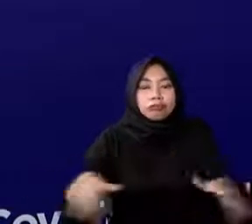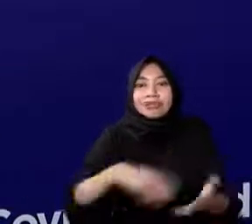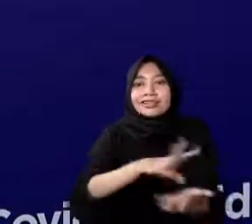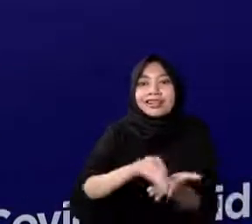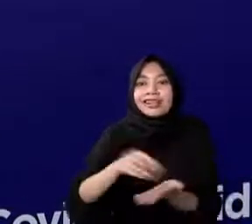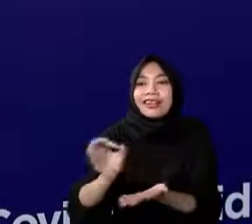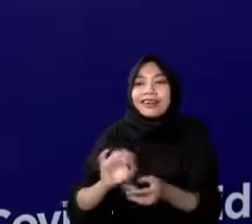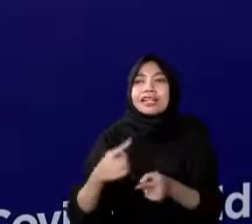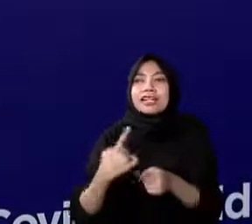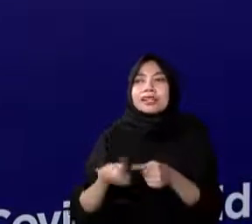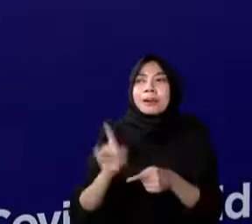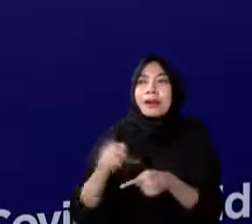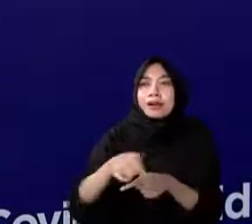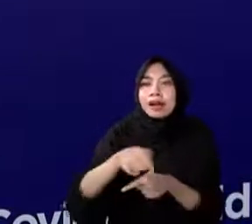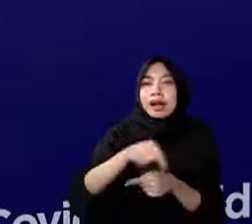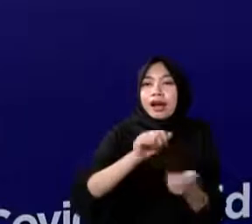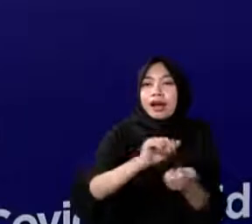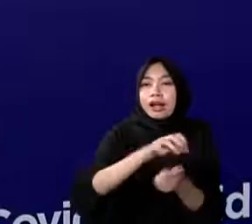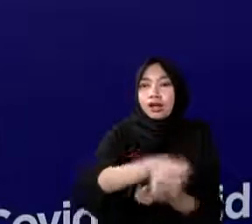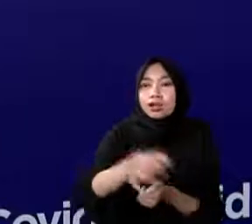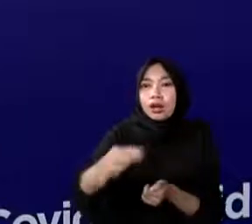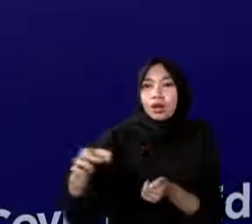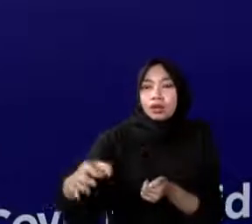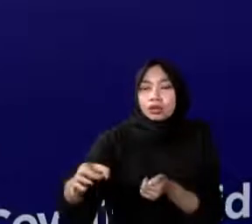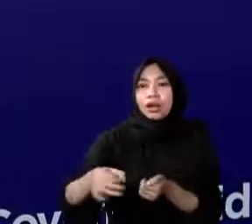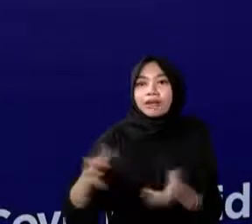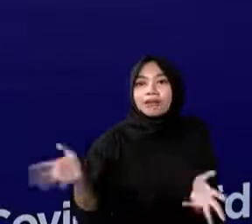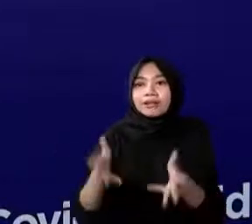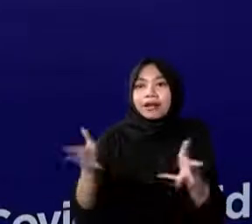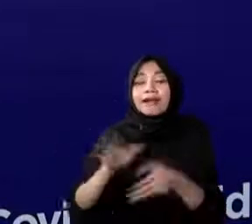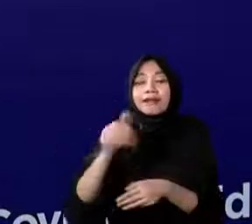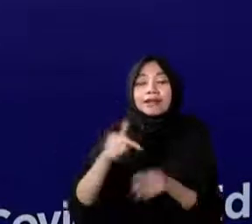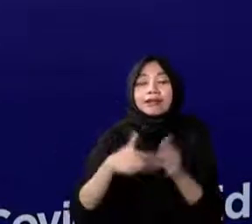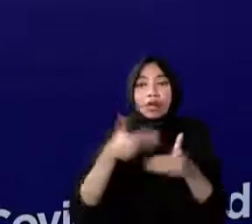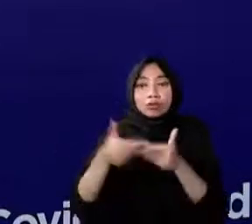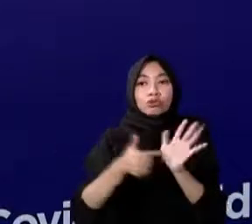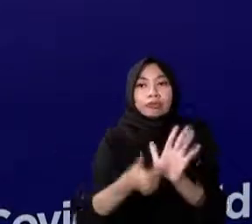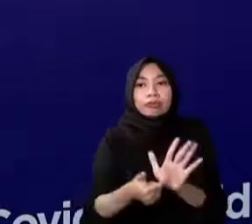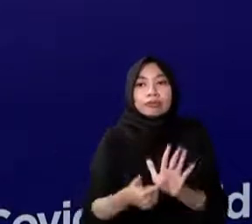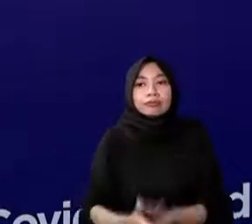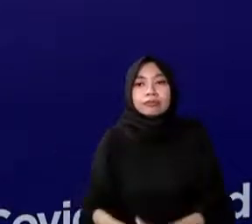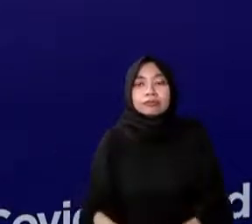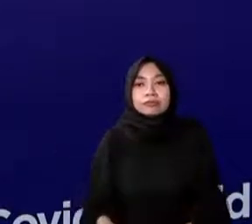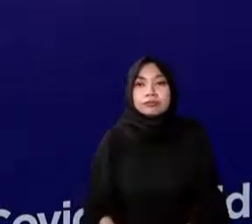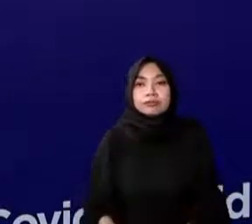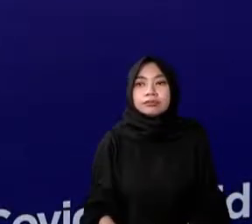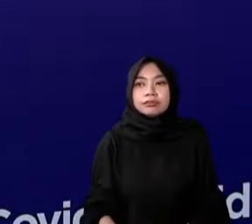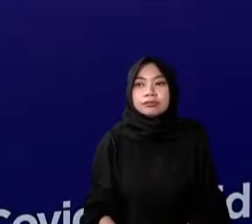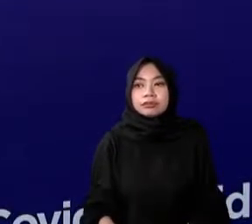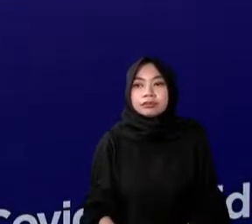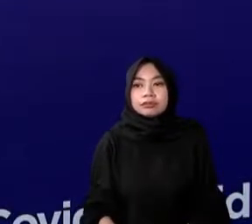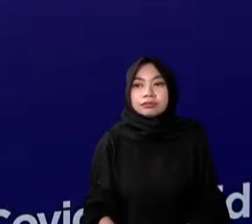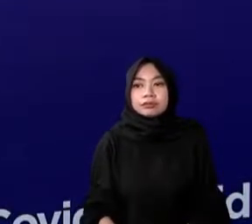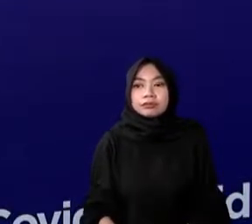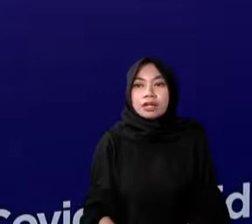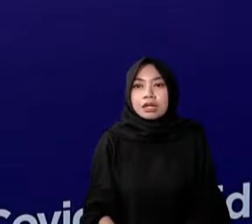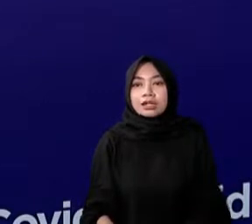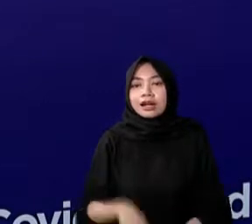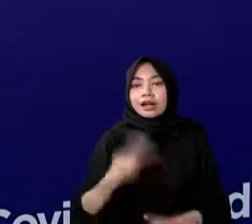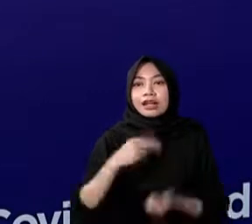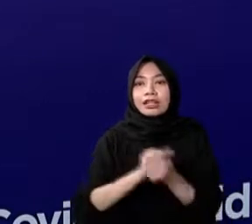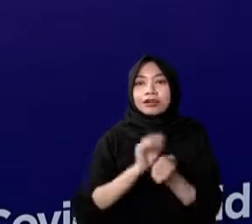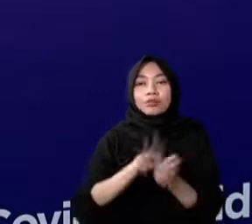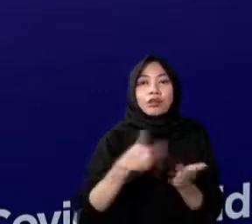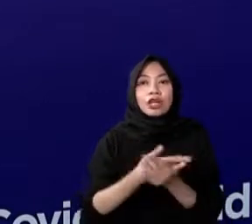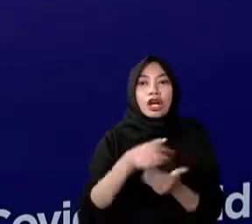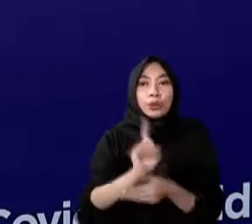COVID-19, namun beberapa justru nanti kesembuhannya ada. Nanti saya kasih lihat di slide selanjutnya. Sekarang kita lihat dulu angka kematian dulu kali ya